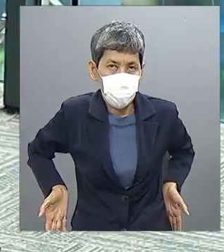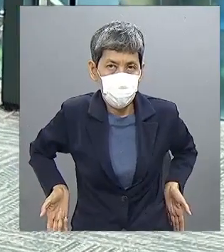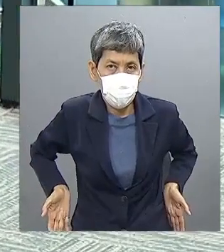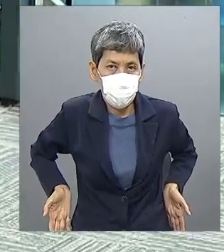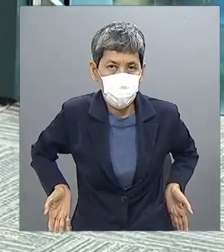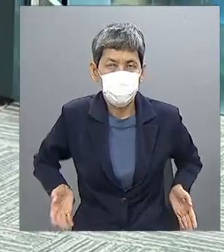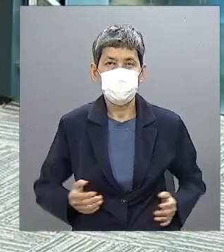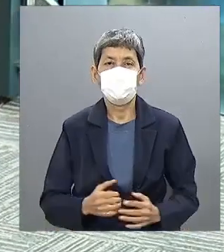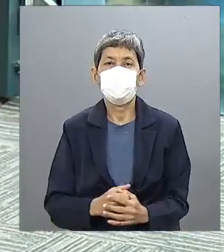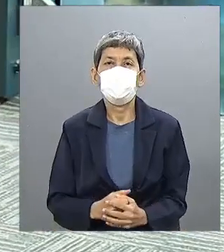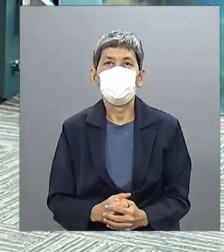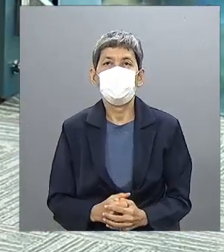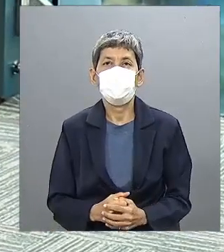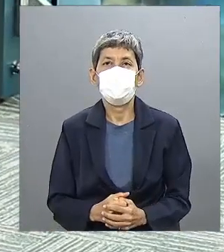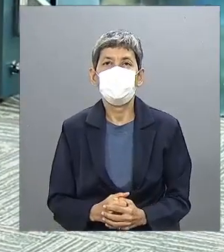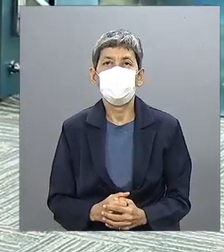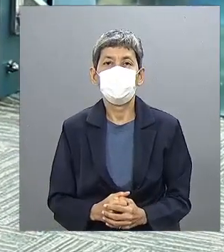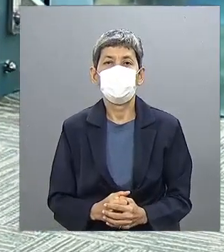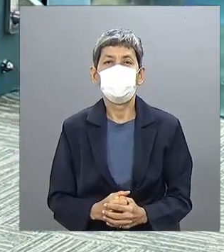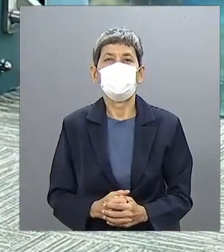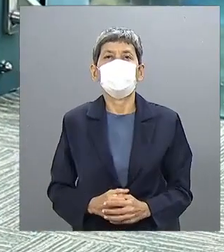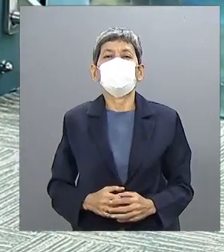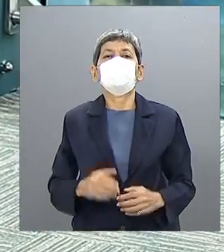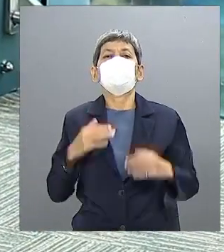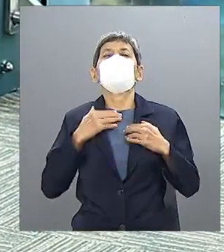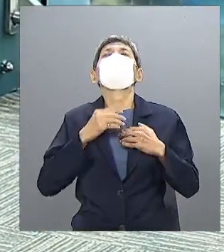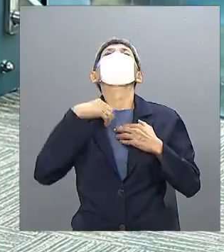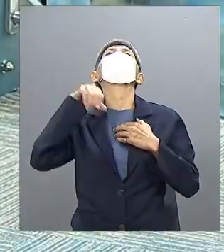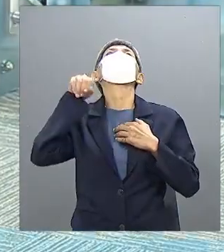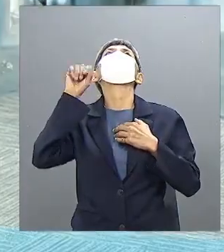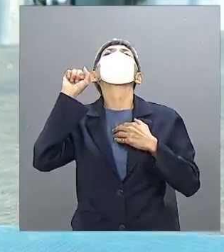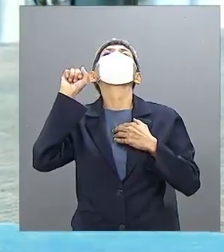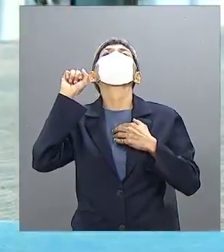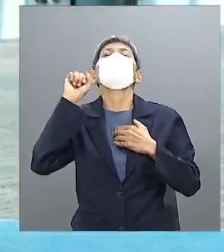ดีดสมัครเข้ามาหายืดอกแล้วค่อยยืดคอแหงนหน้า